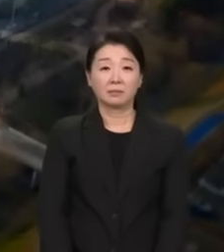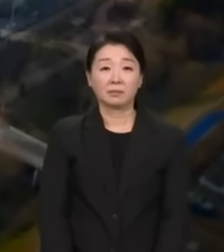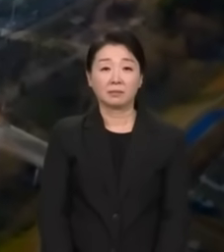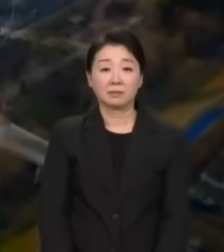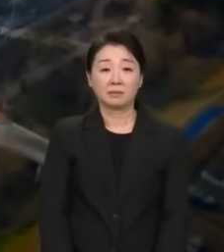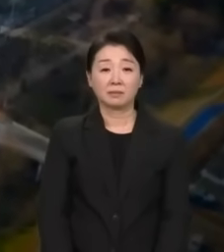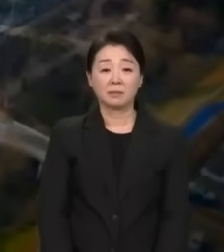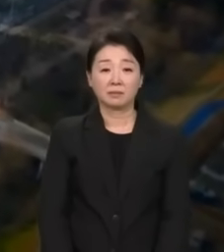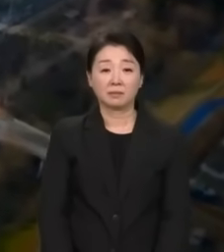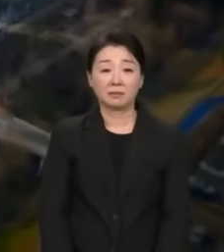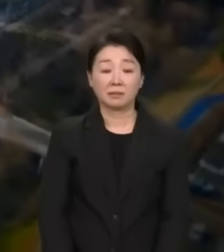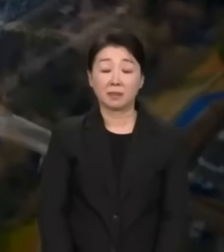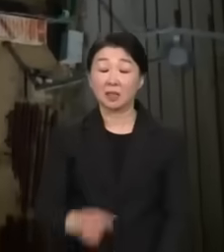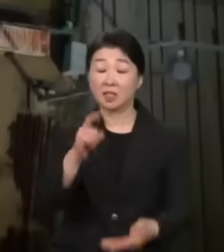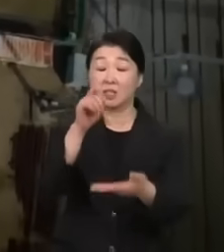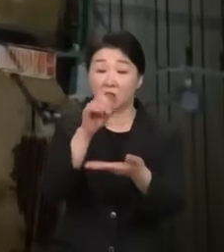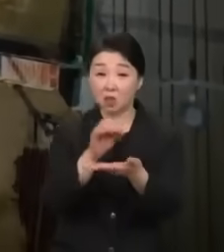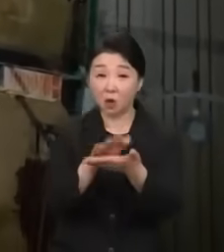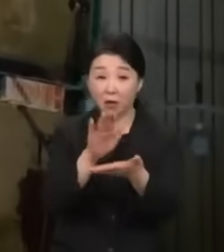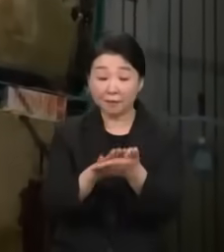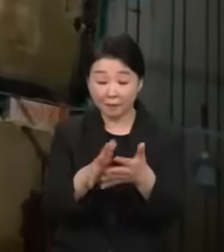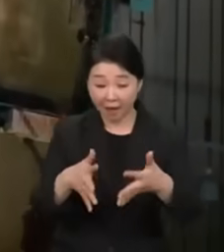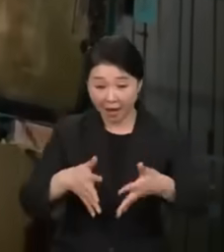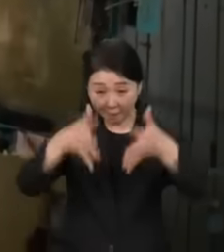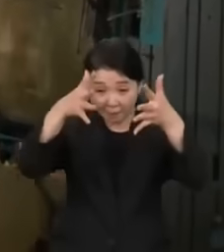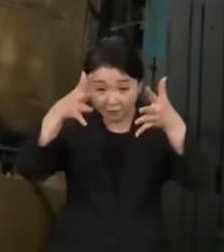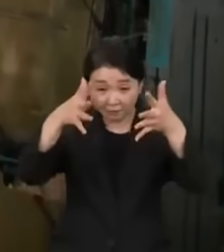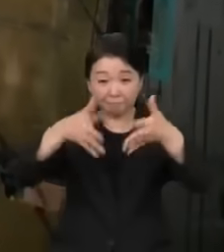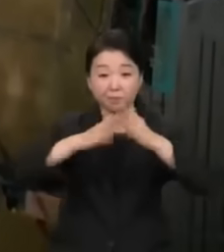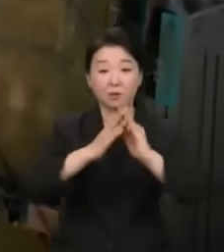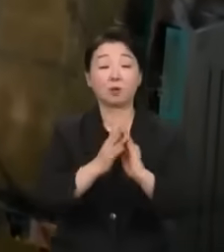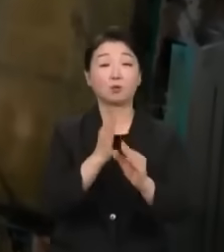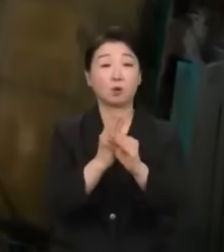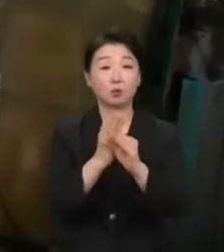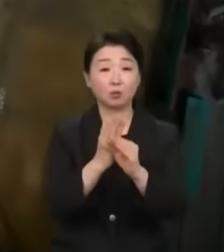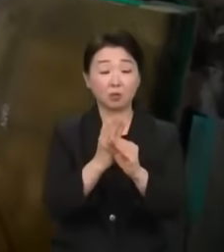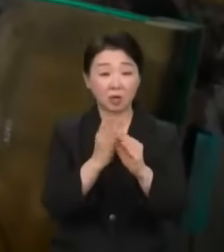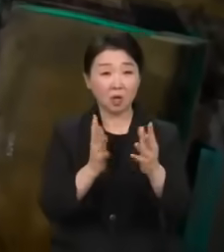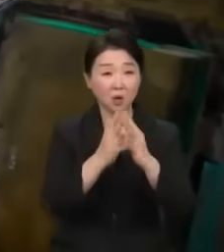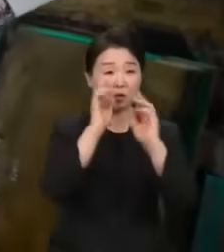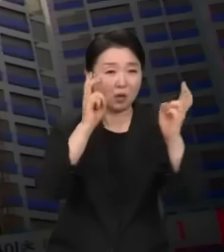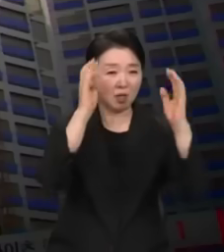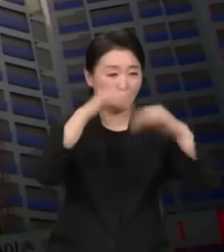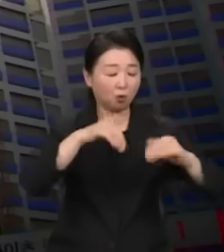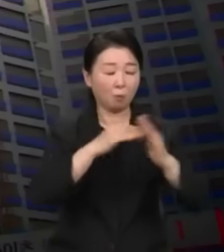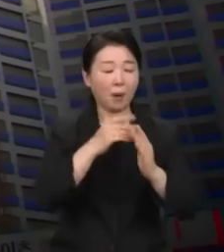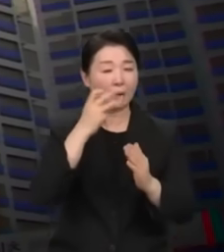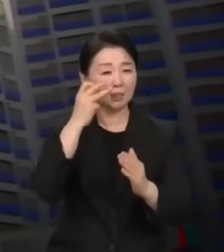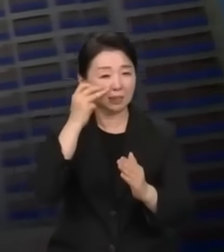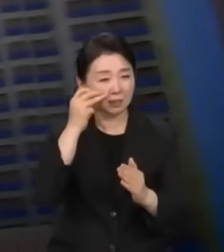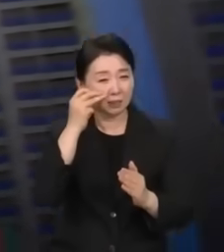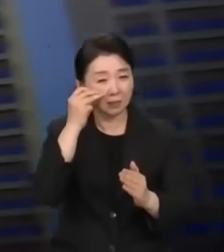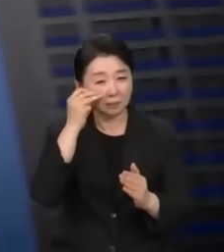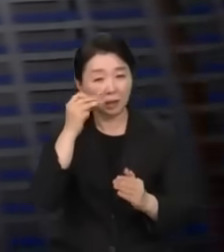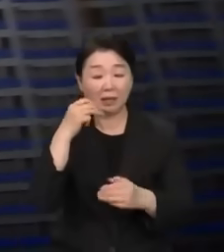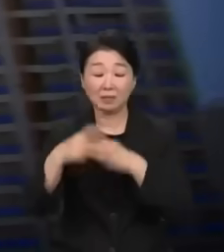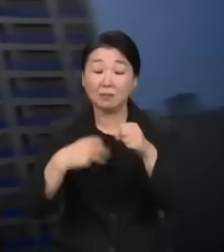천안 성정동의 한 아파트 신축 공사 현장입니다. 건설사 부도로 13년 넘게 방치됐던 폐